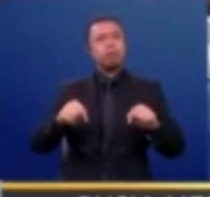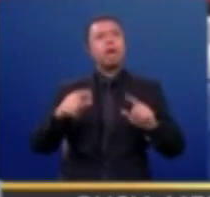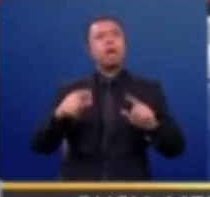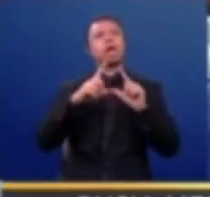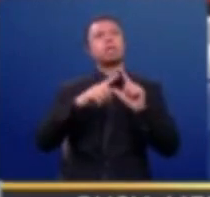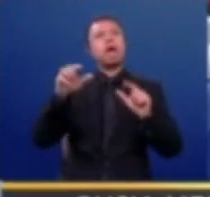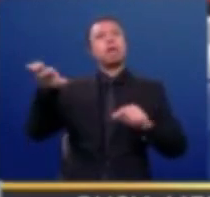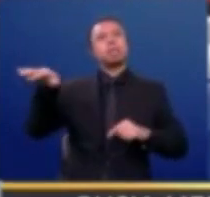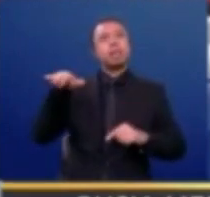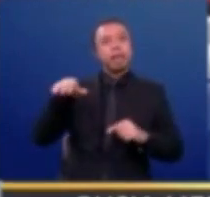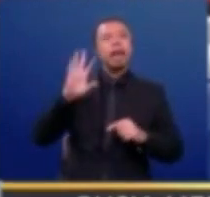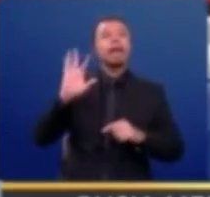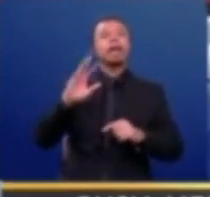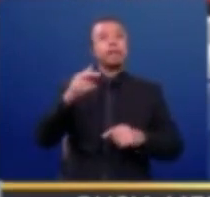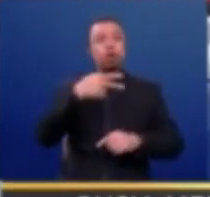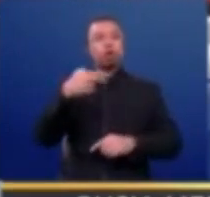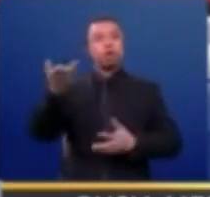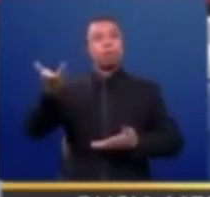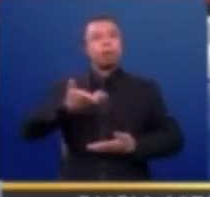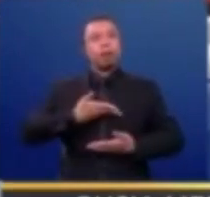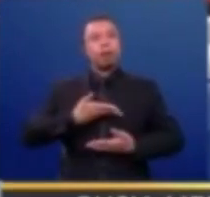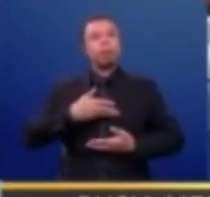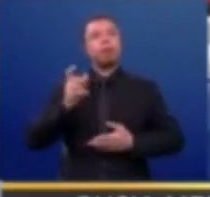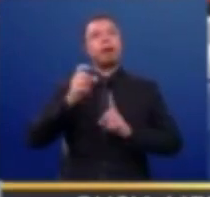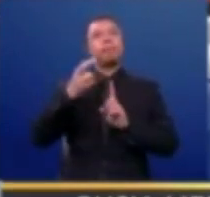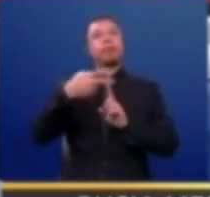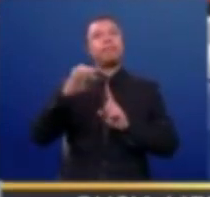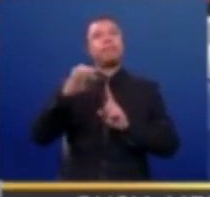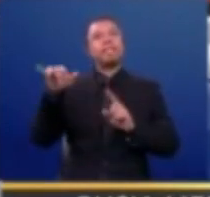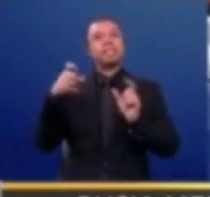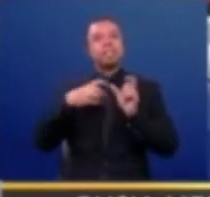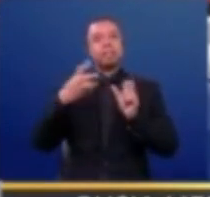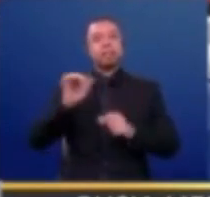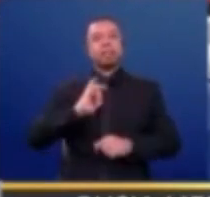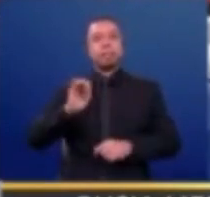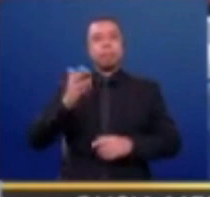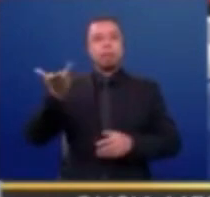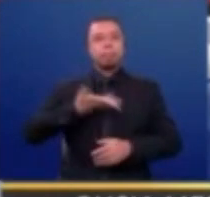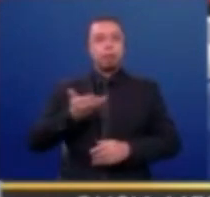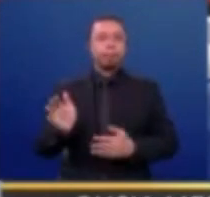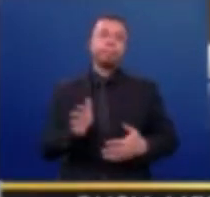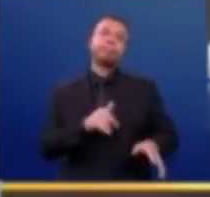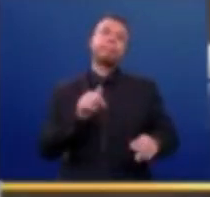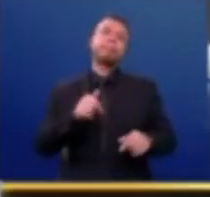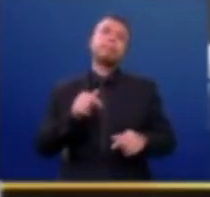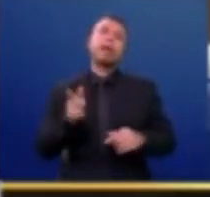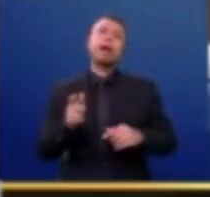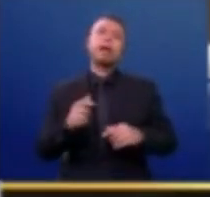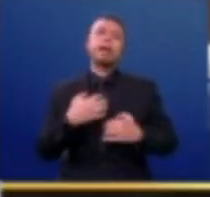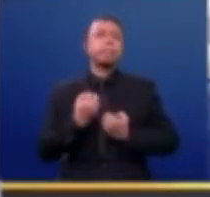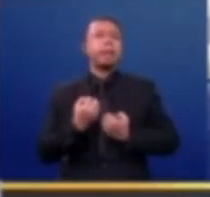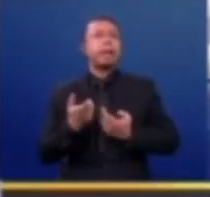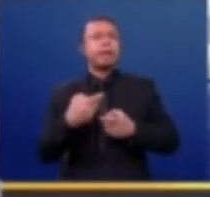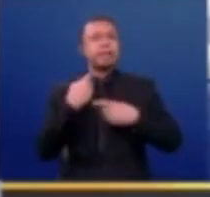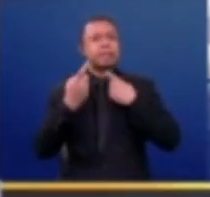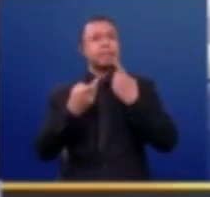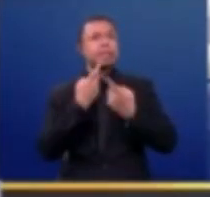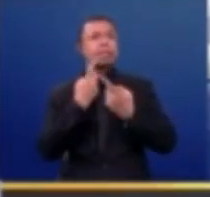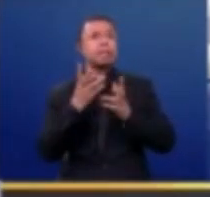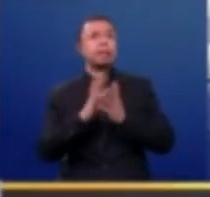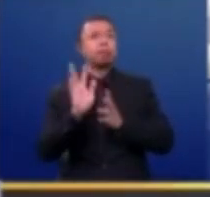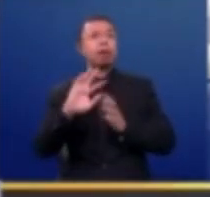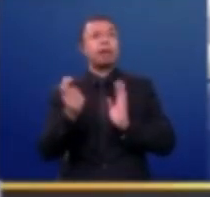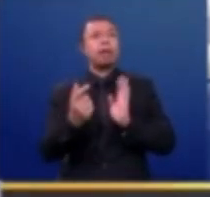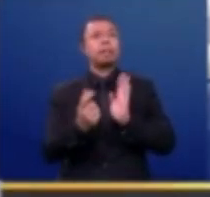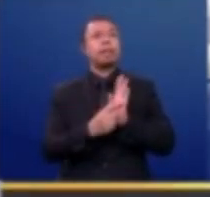AstraZeneca, nanti Indonesia juga akan mendapatkan dosis Pfizer ini. Baik, kemudian Patsy, ini kan ada yang menarik ya, bahas soal bukan label,